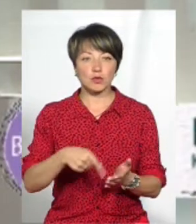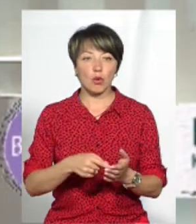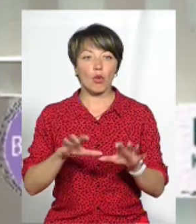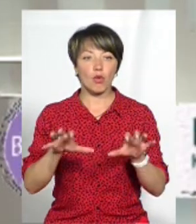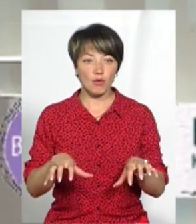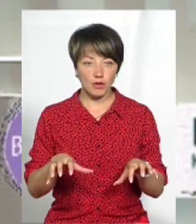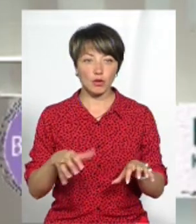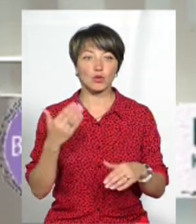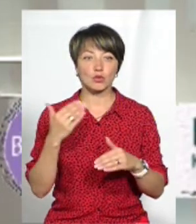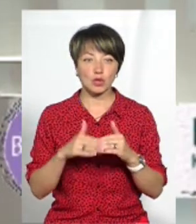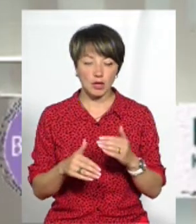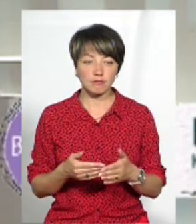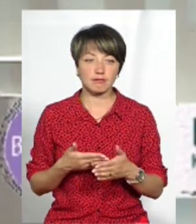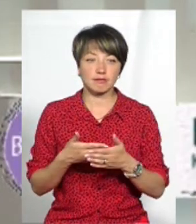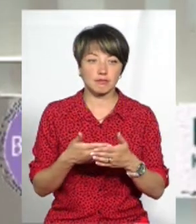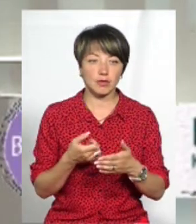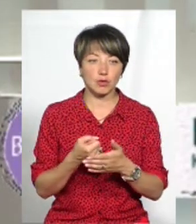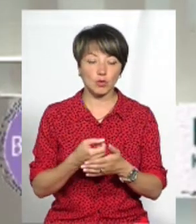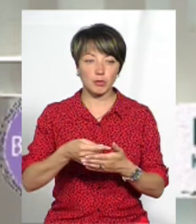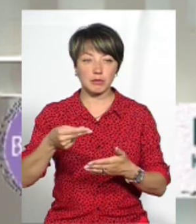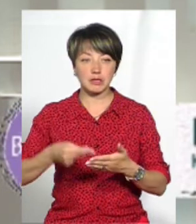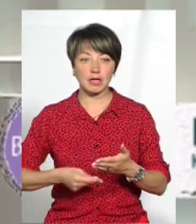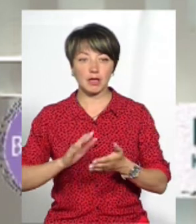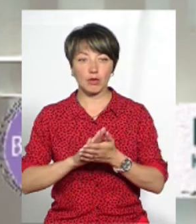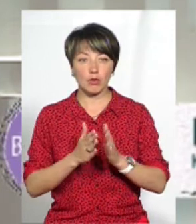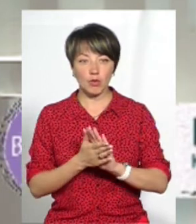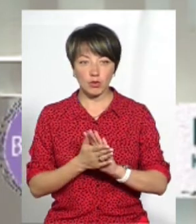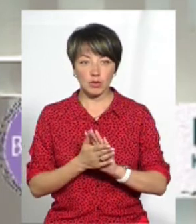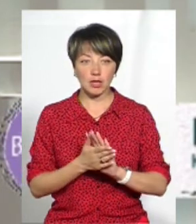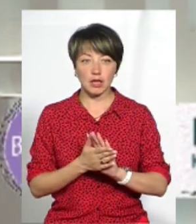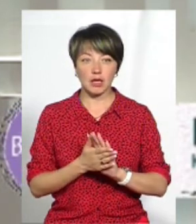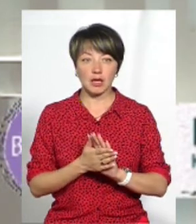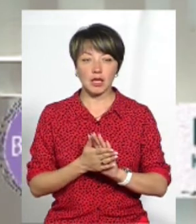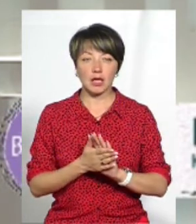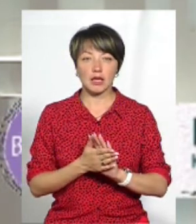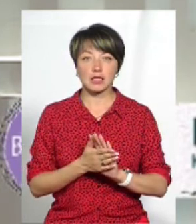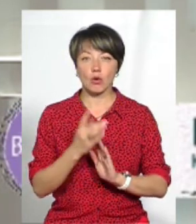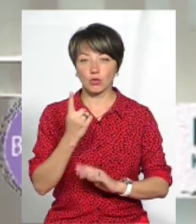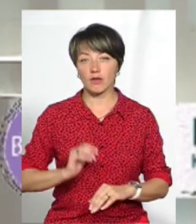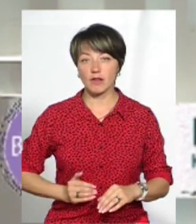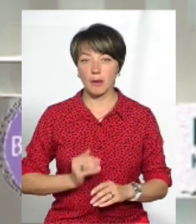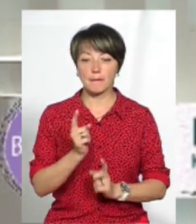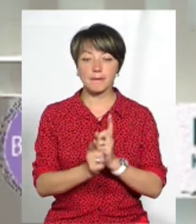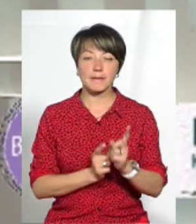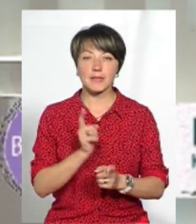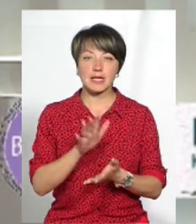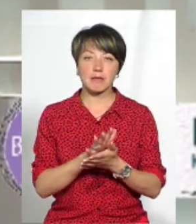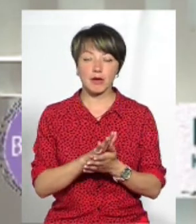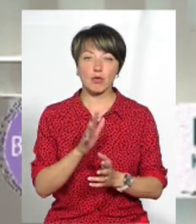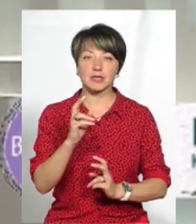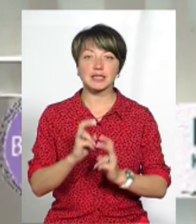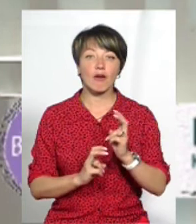голови, дійшов вже до фактично підписання угоди з польською фірмою про сміттєпереробний